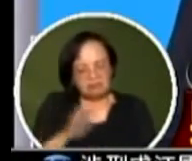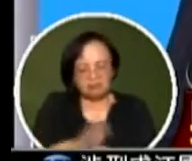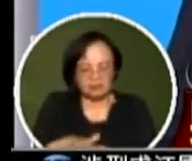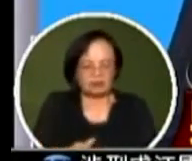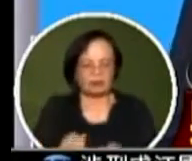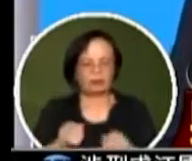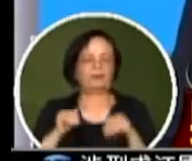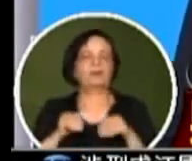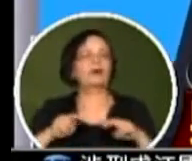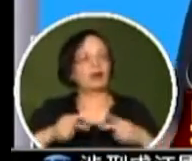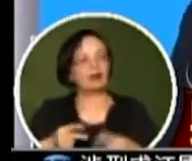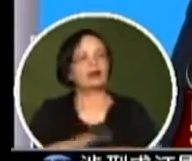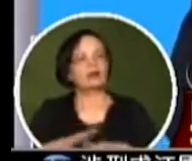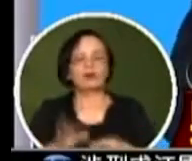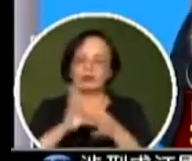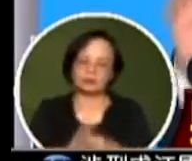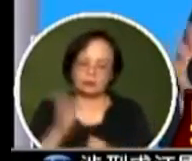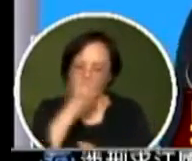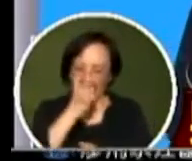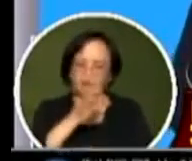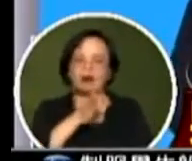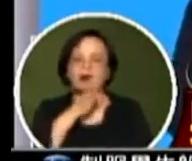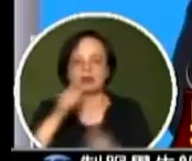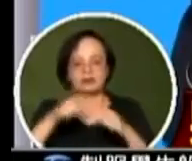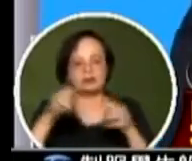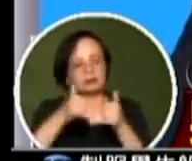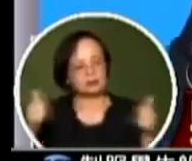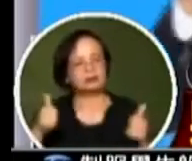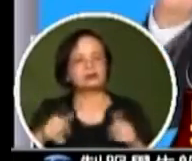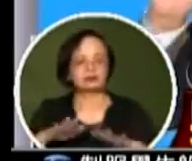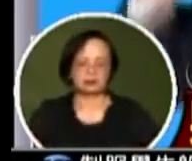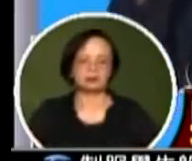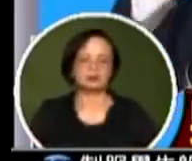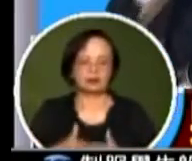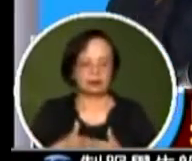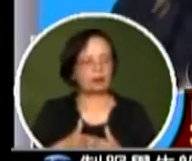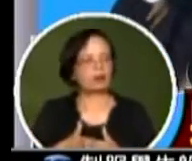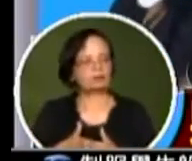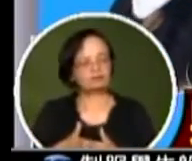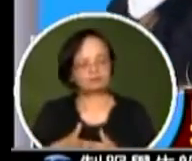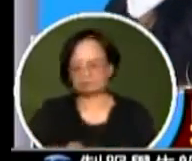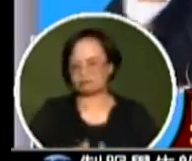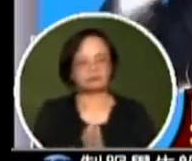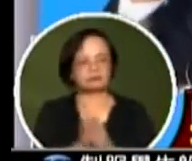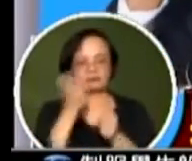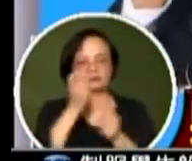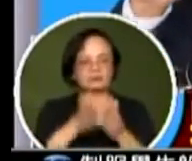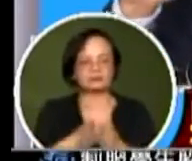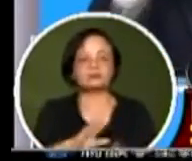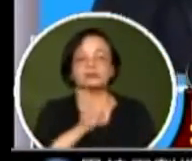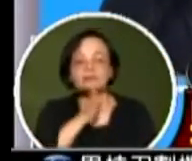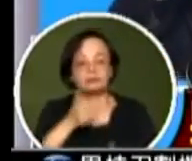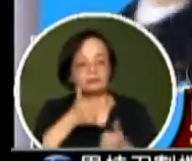他的压力，所以你监督啊，哦，上面是老百姓目前当着，啊上面可能咱做这个反对